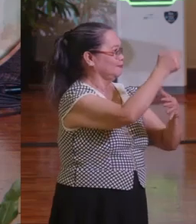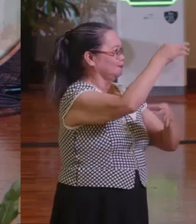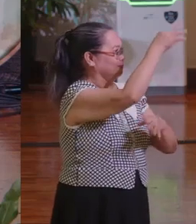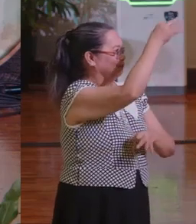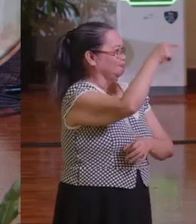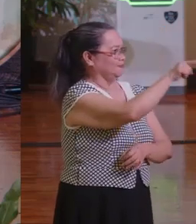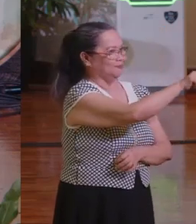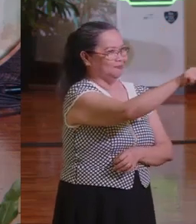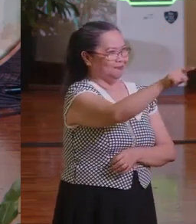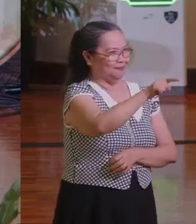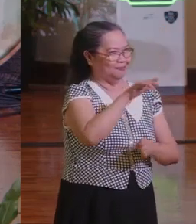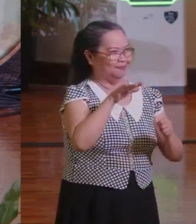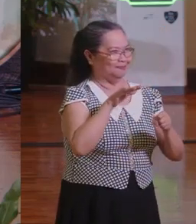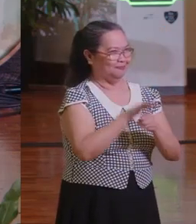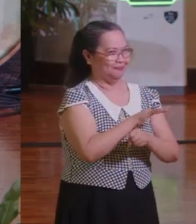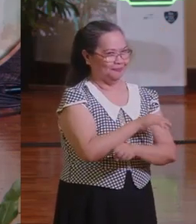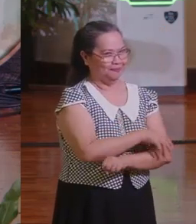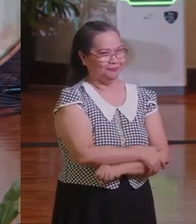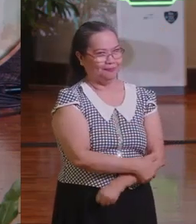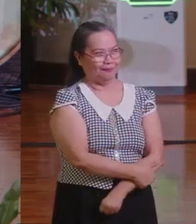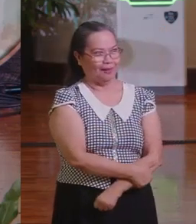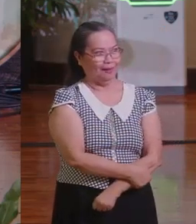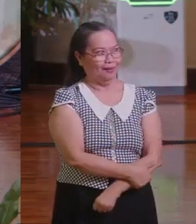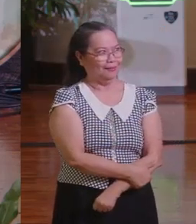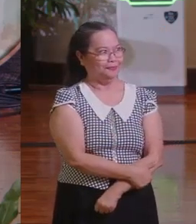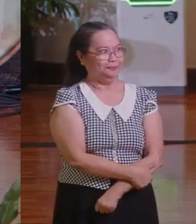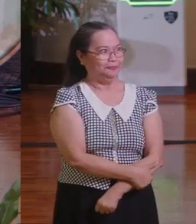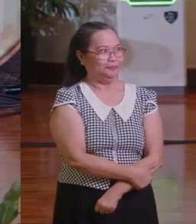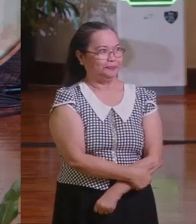you have to be Spirit-filled.